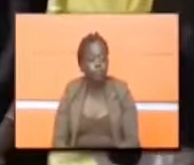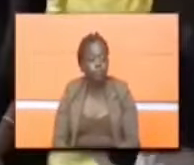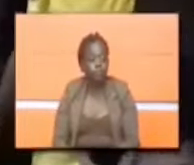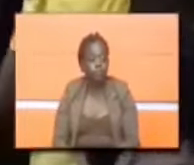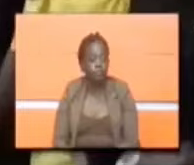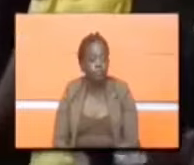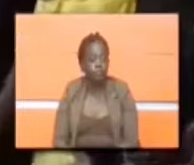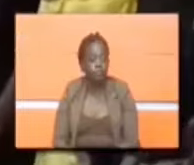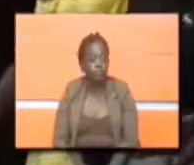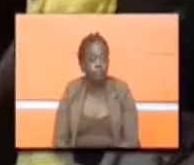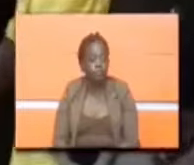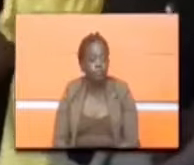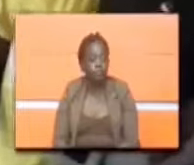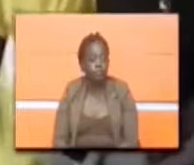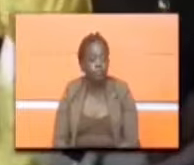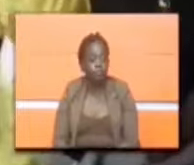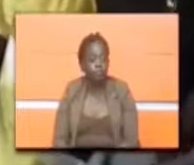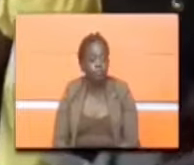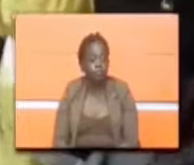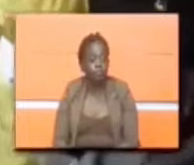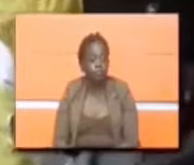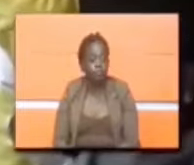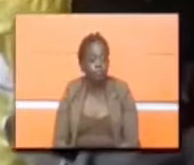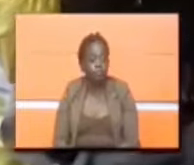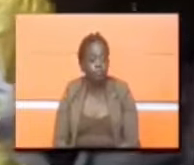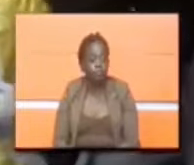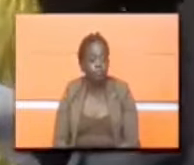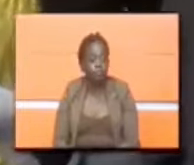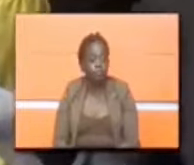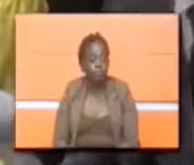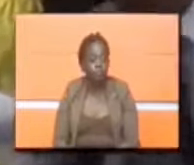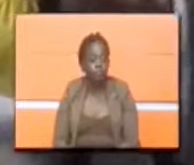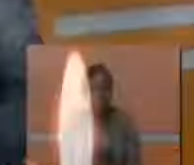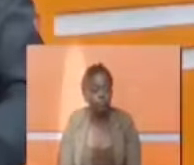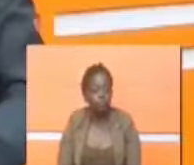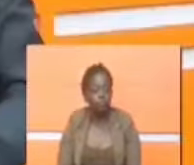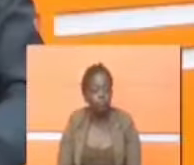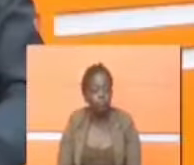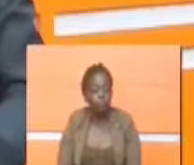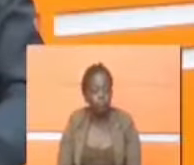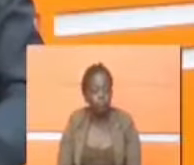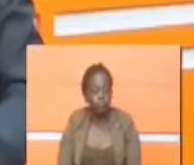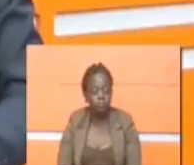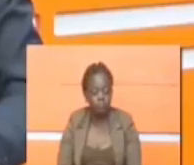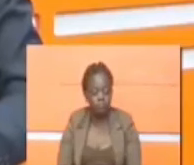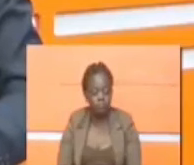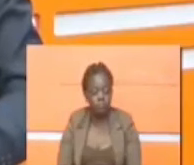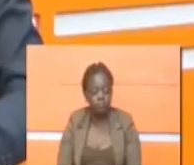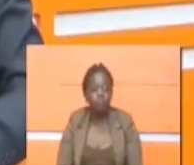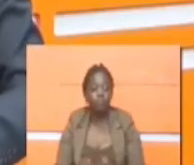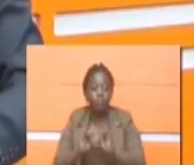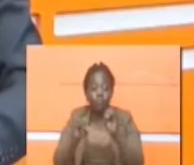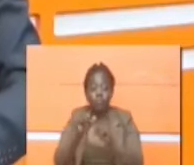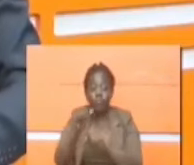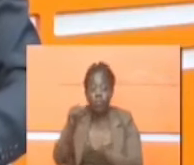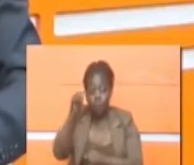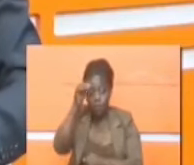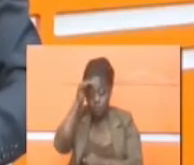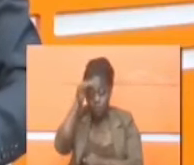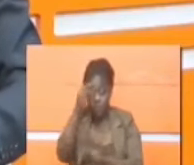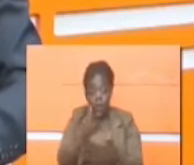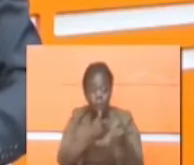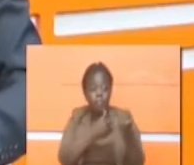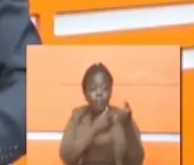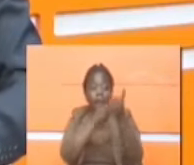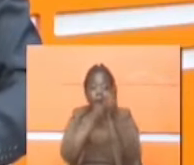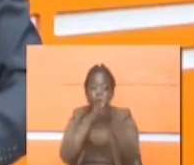ku Rwabukedde TV. Mukama entaana eno tugitukuza era tugibika. Mu mawulire amalala, poliisi ekubye